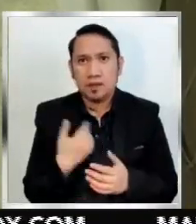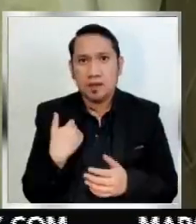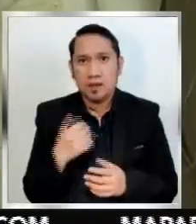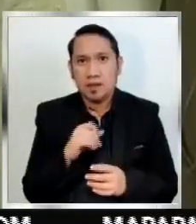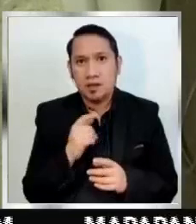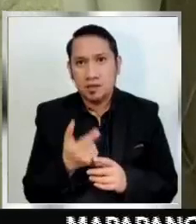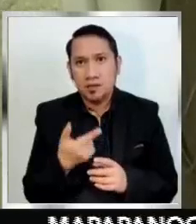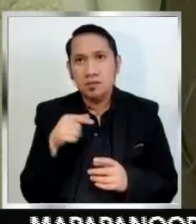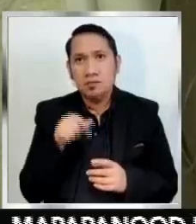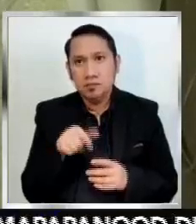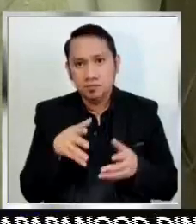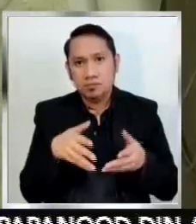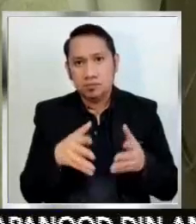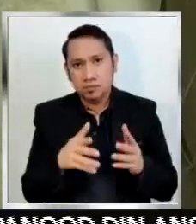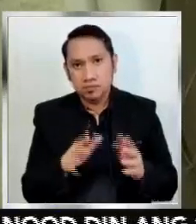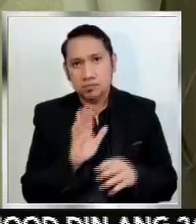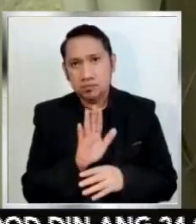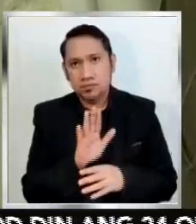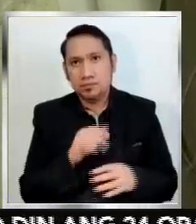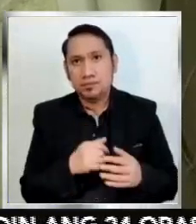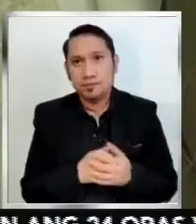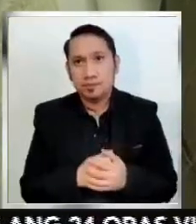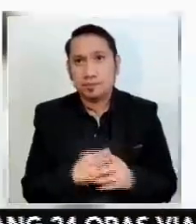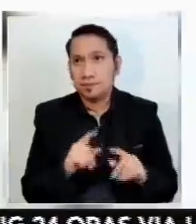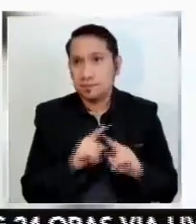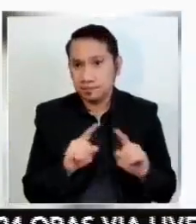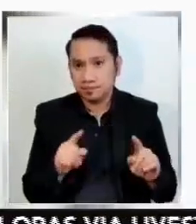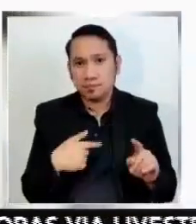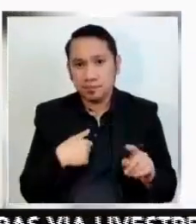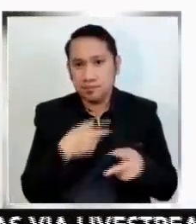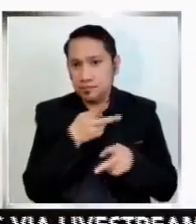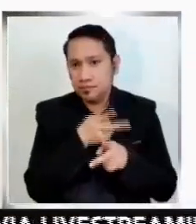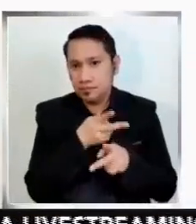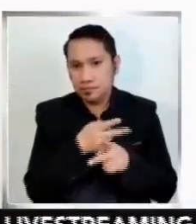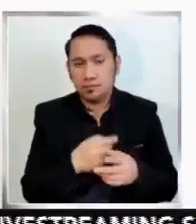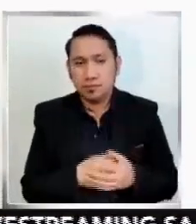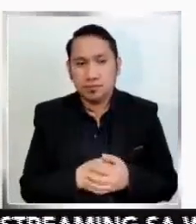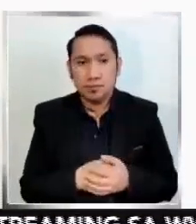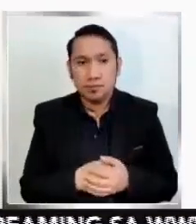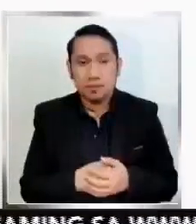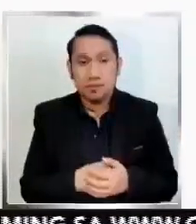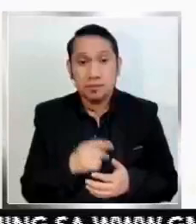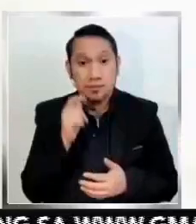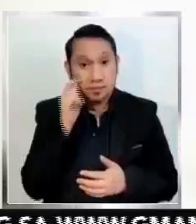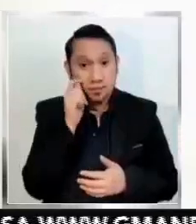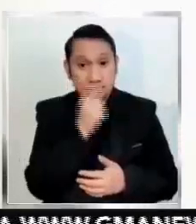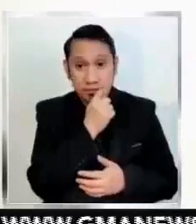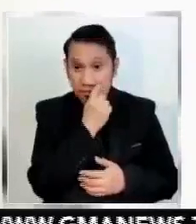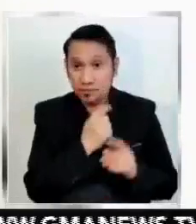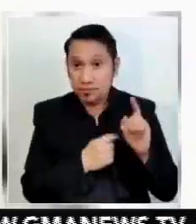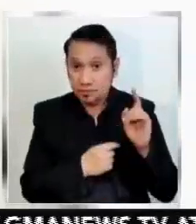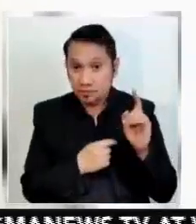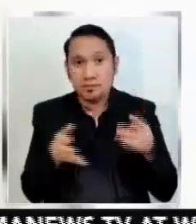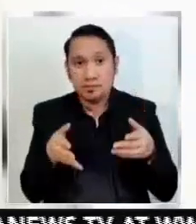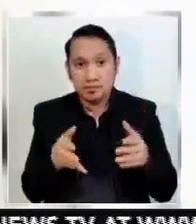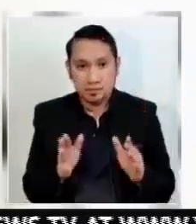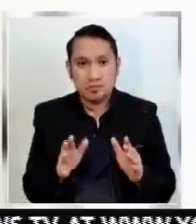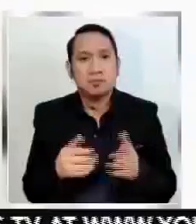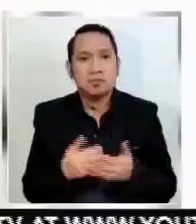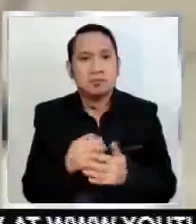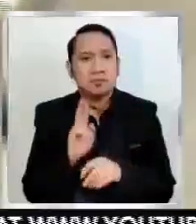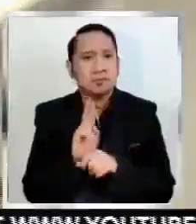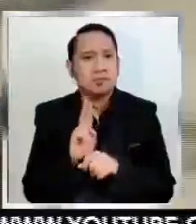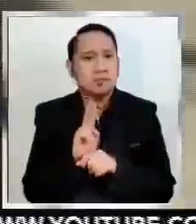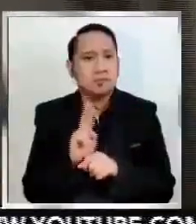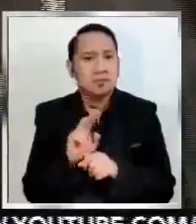nalang, hinayaan ko na lang siya, tapos binabantayan ko na lang. Ang kambal na anak ni Jane, pinayagan din niyang gumamit ng social